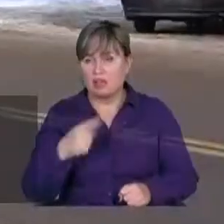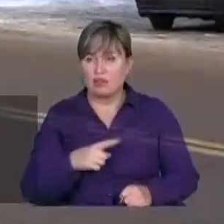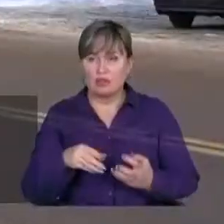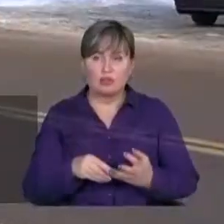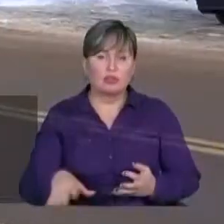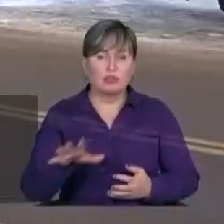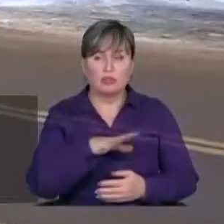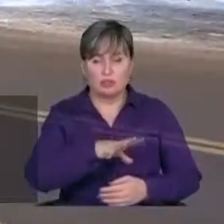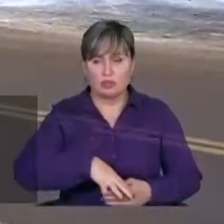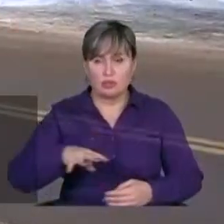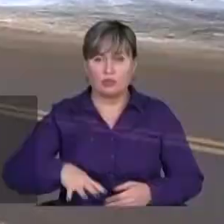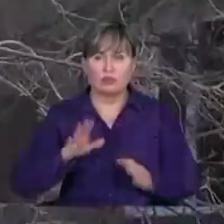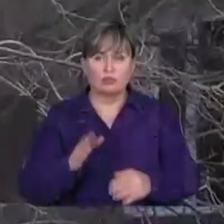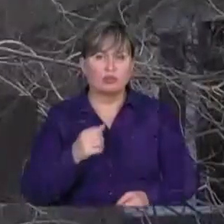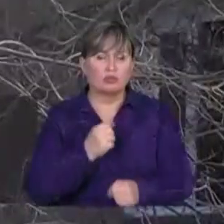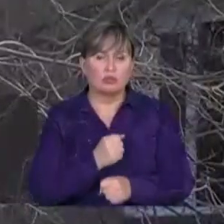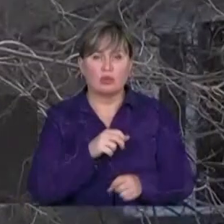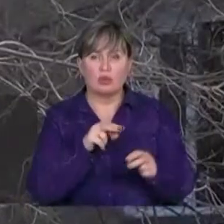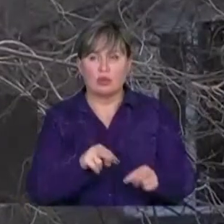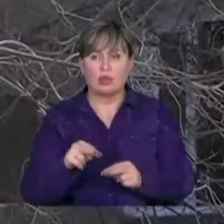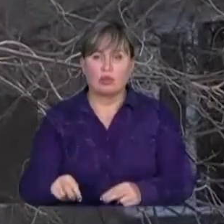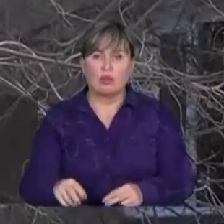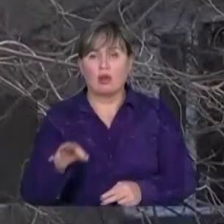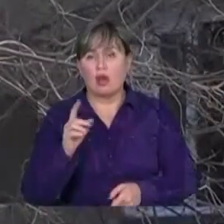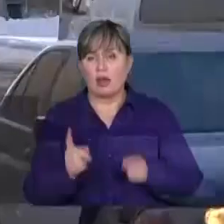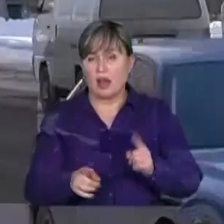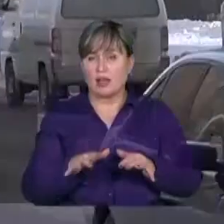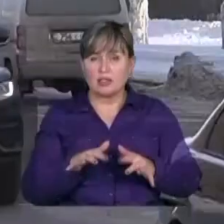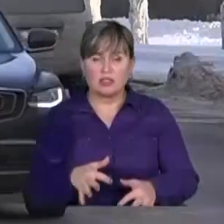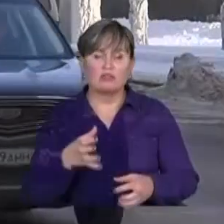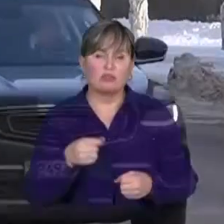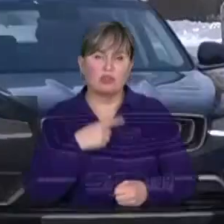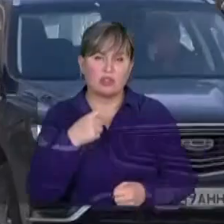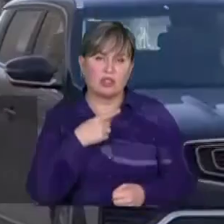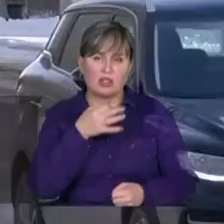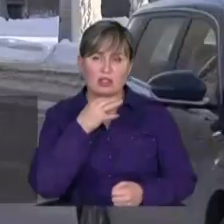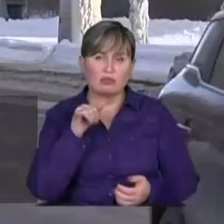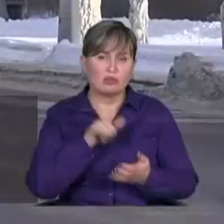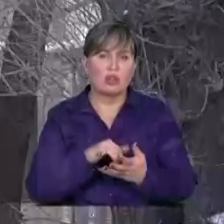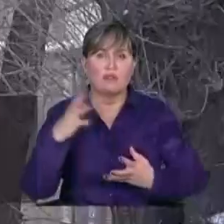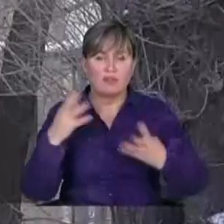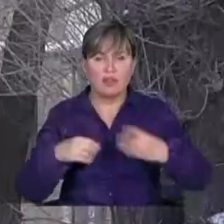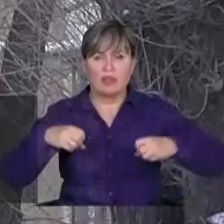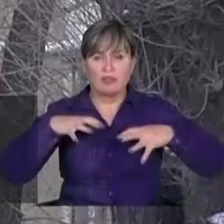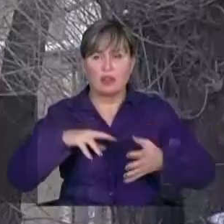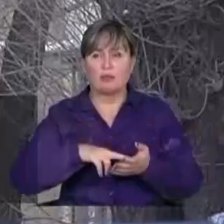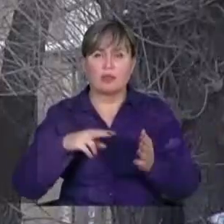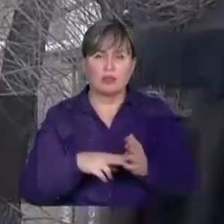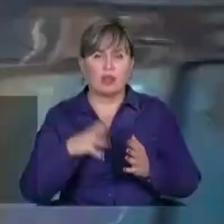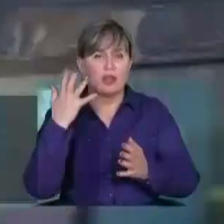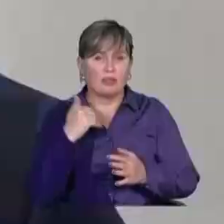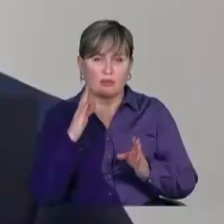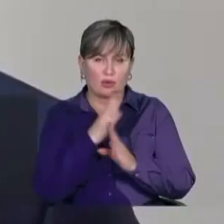территория с зебрами будет на строгом контроле. Вот только о реальных действиях говорить еще рано. Установка светофоров и фонарей планируется с потеплением.